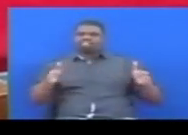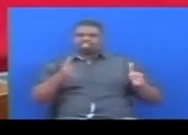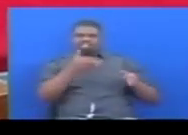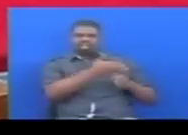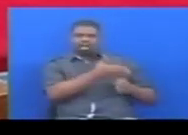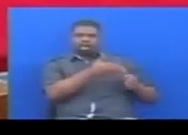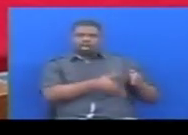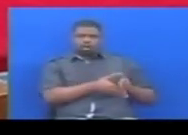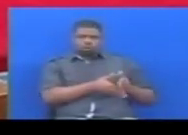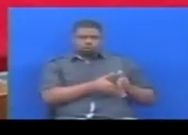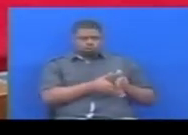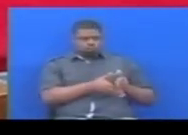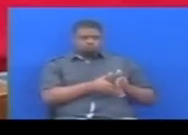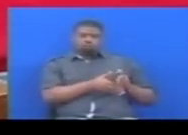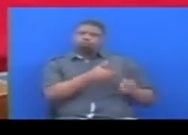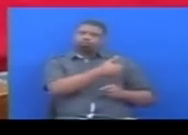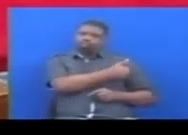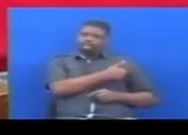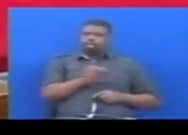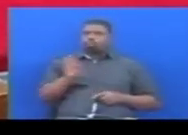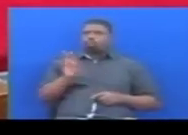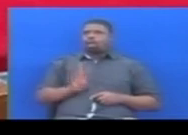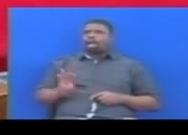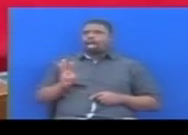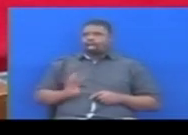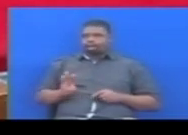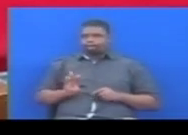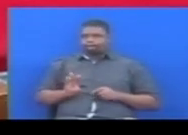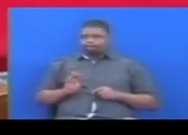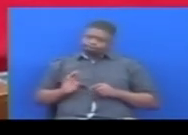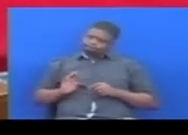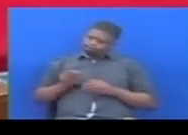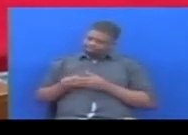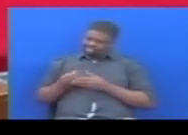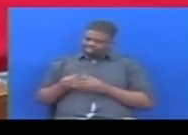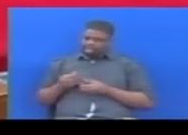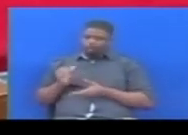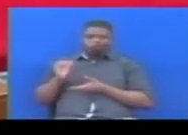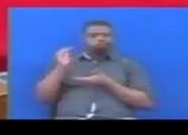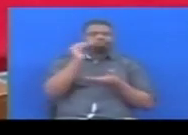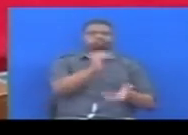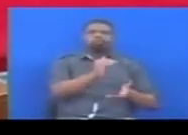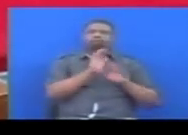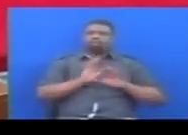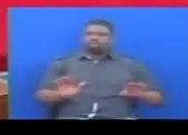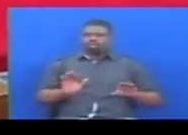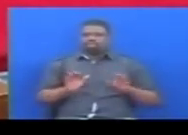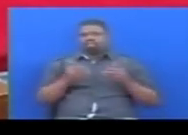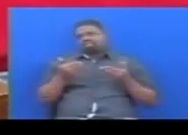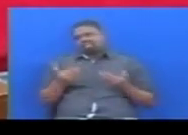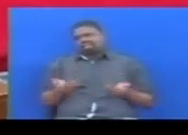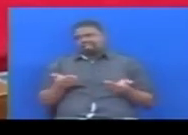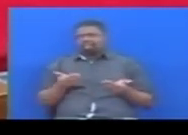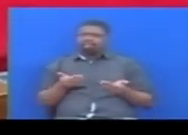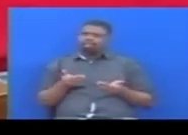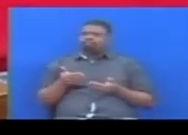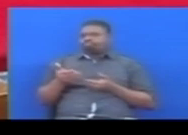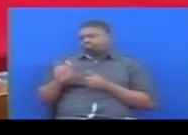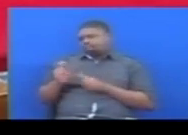za wilaya, na tumeanza kupeleka bilioni 1.5, lakini ili ikamilike tunahitaji jumla ya